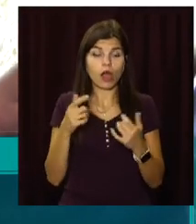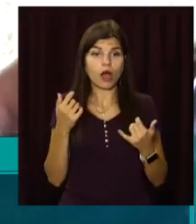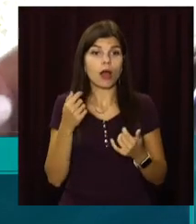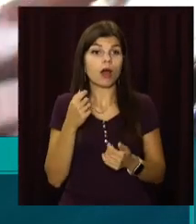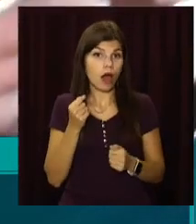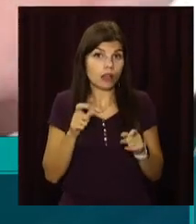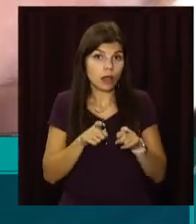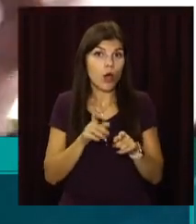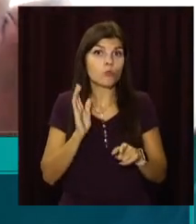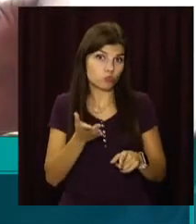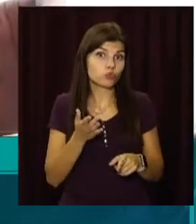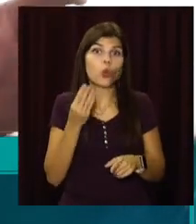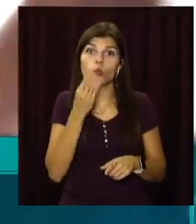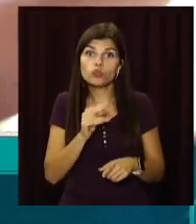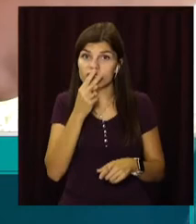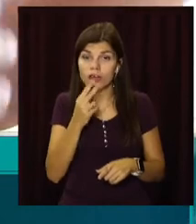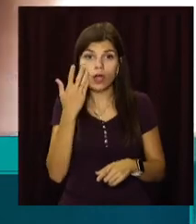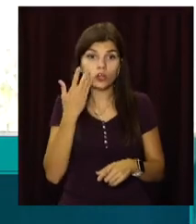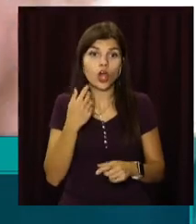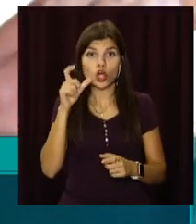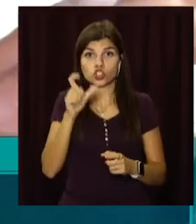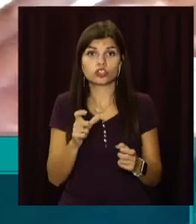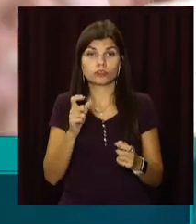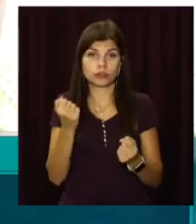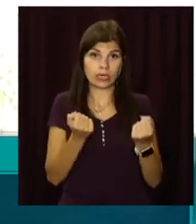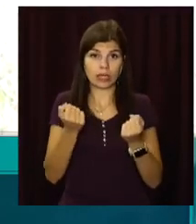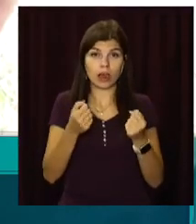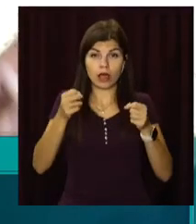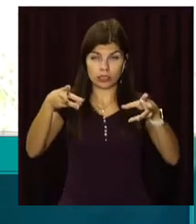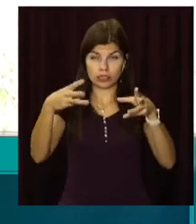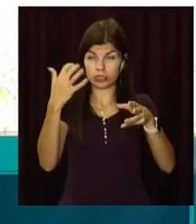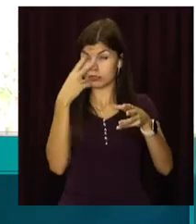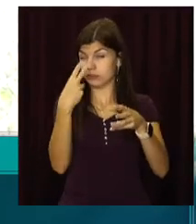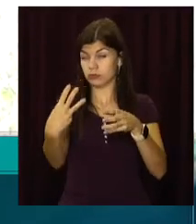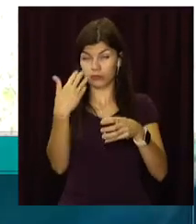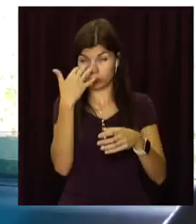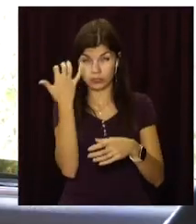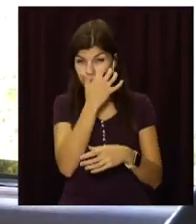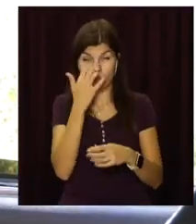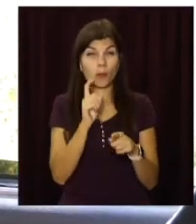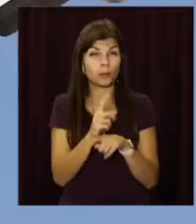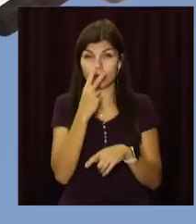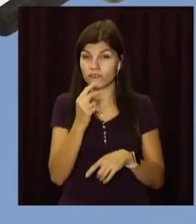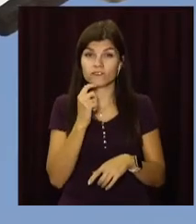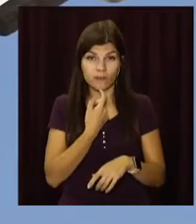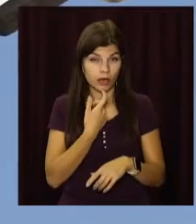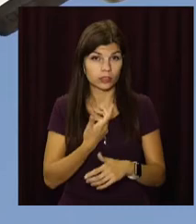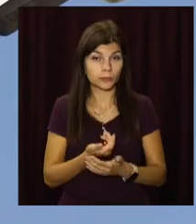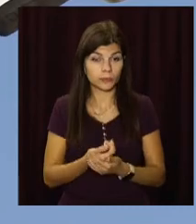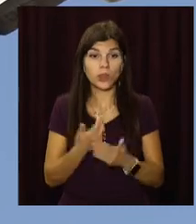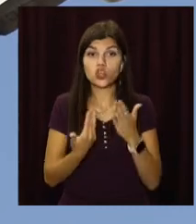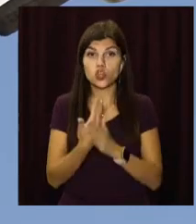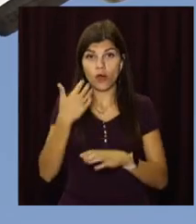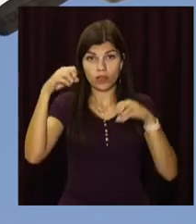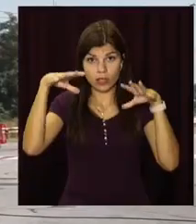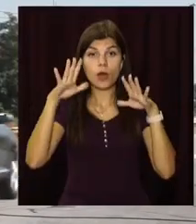ну, коли чоловік бачить і фари сліплять, воно, ну, намного лучше. Нові лампи